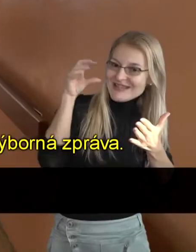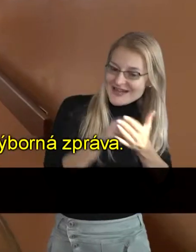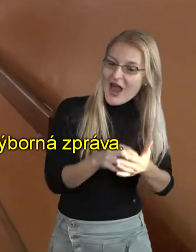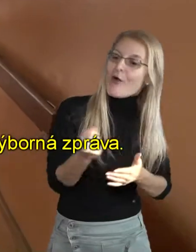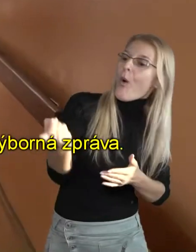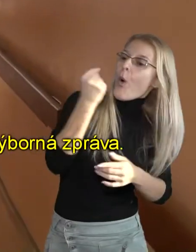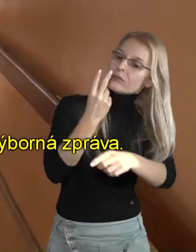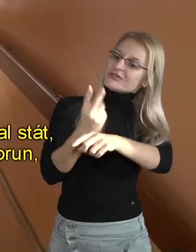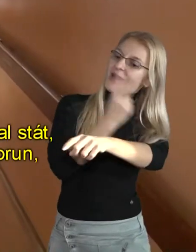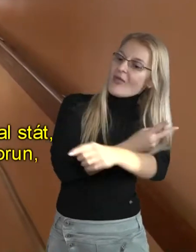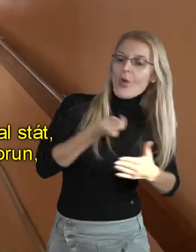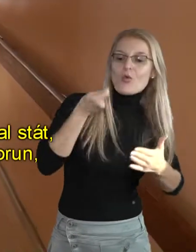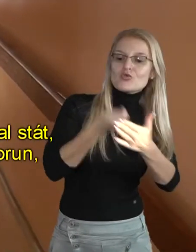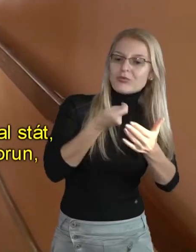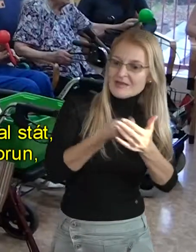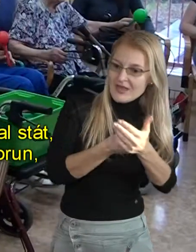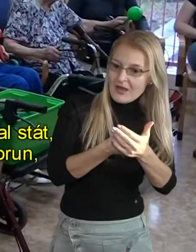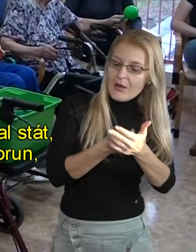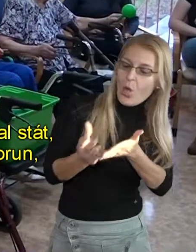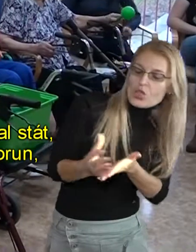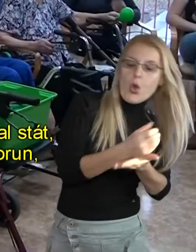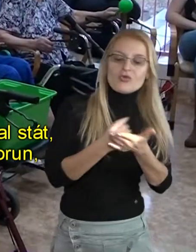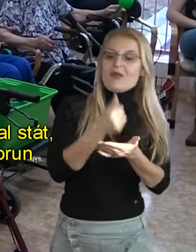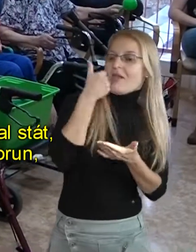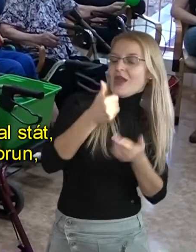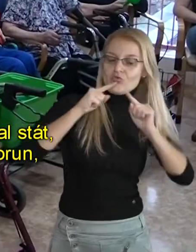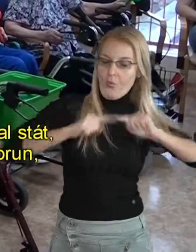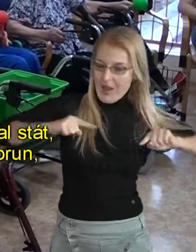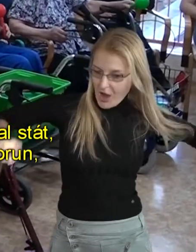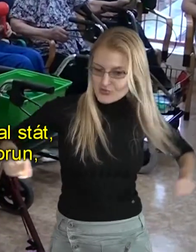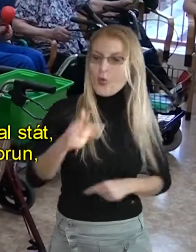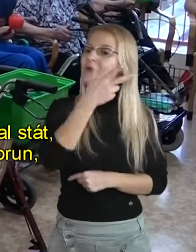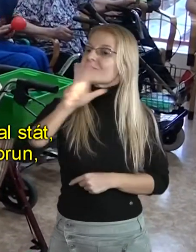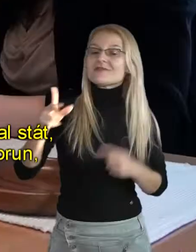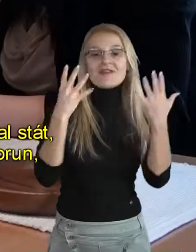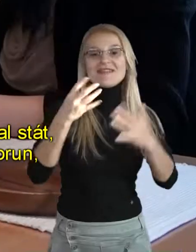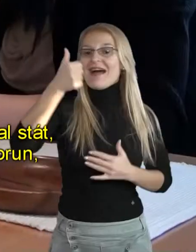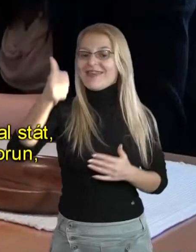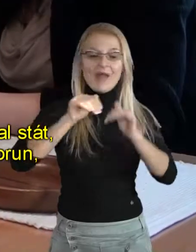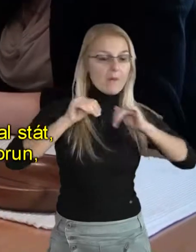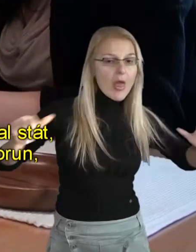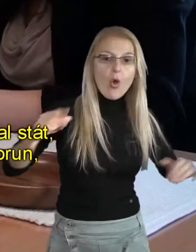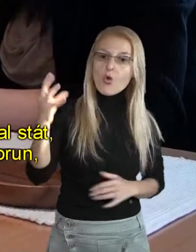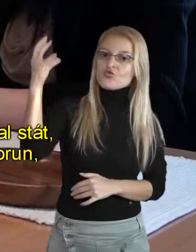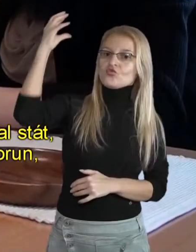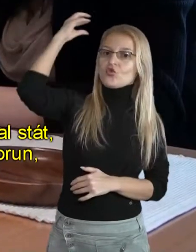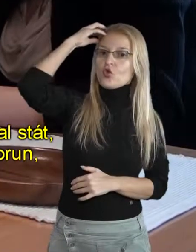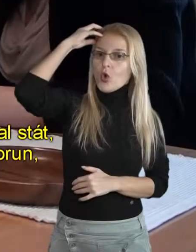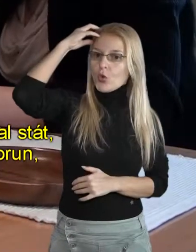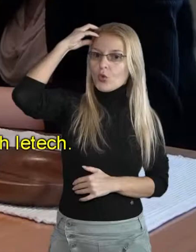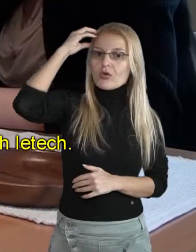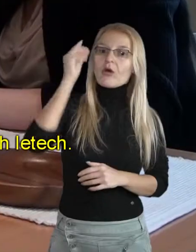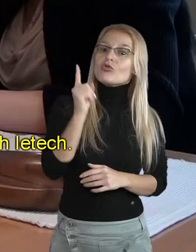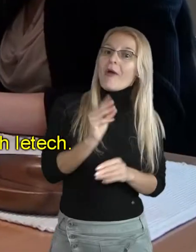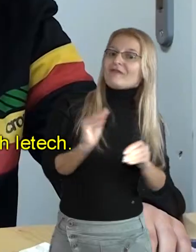subjekty výborná zpráva. Dotace na celý rok, kterou kraj přiznal stát, činí skoro 1 miliardu a 391 milion